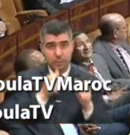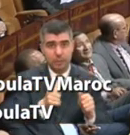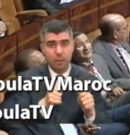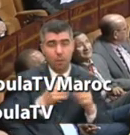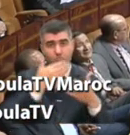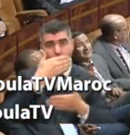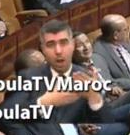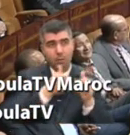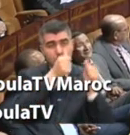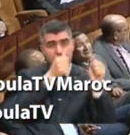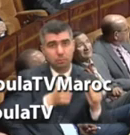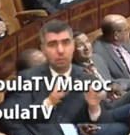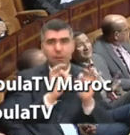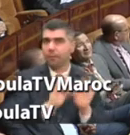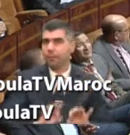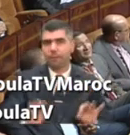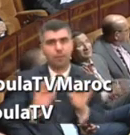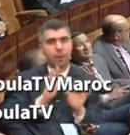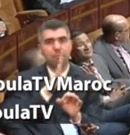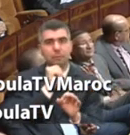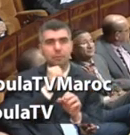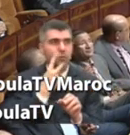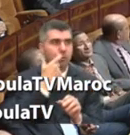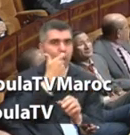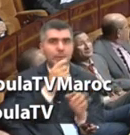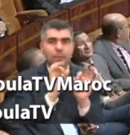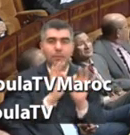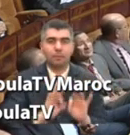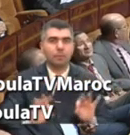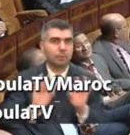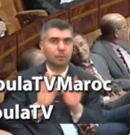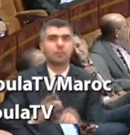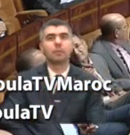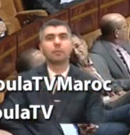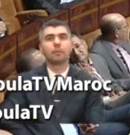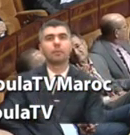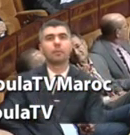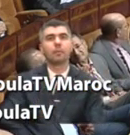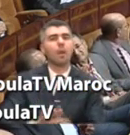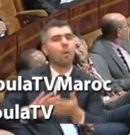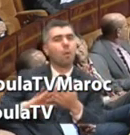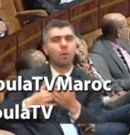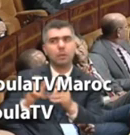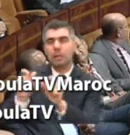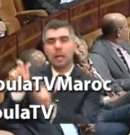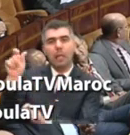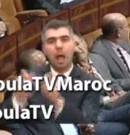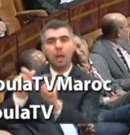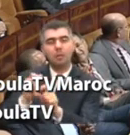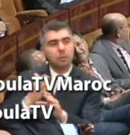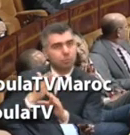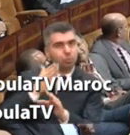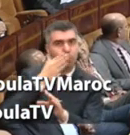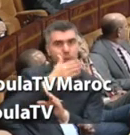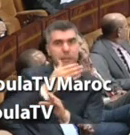ديال ديال ديال رسوم الخدمات. شيء اخر هو بالنسبه لاي مواطن الوقت اللي كيمشي